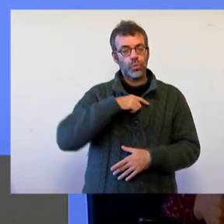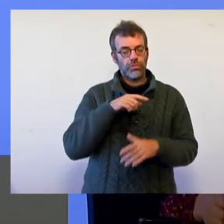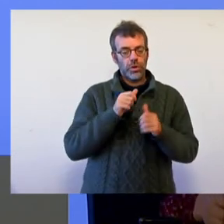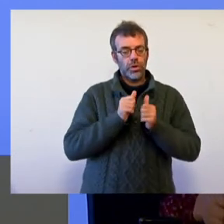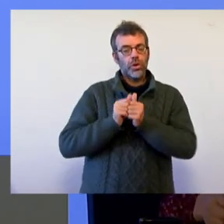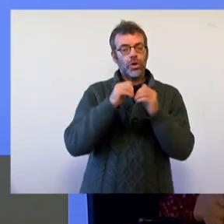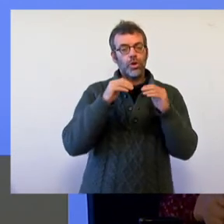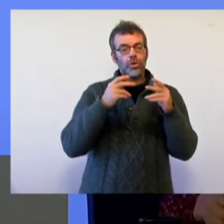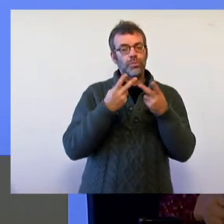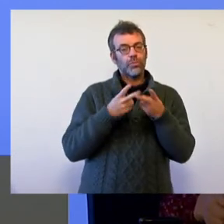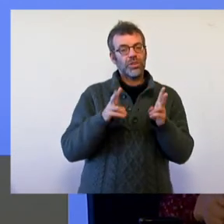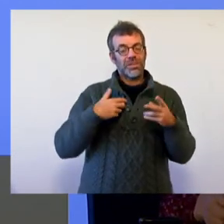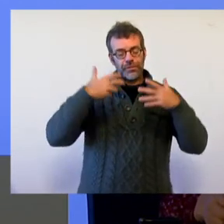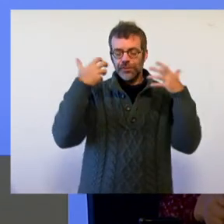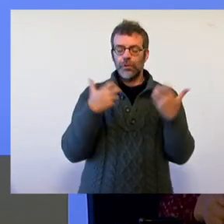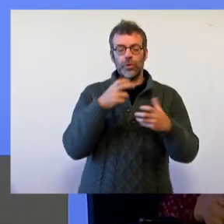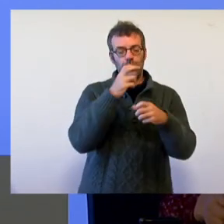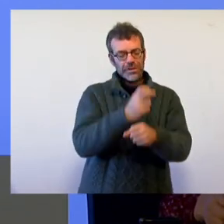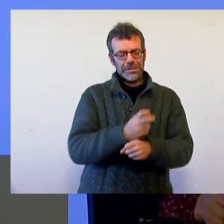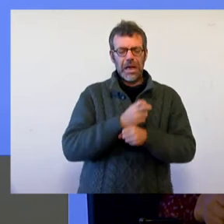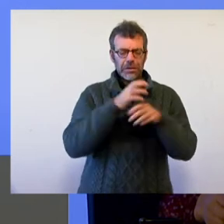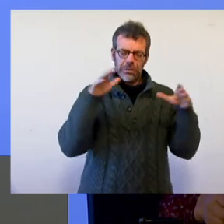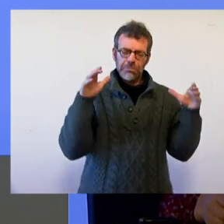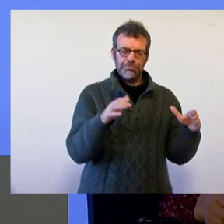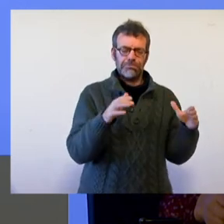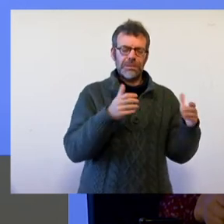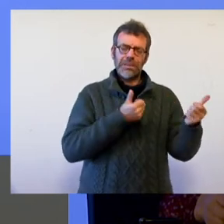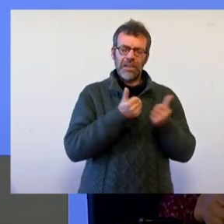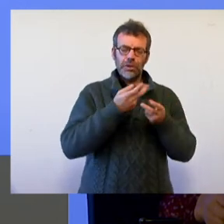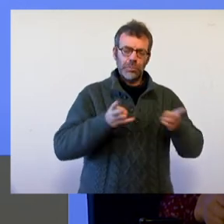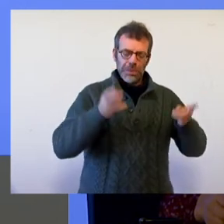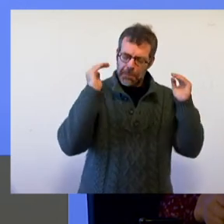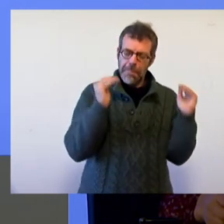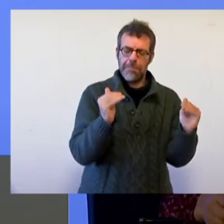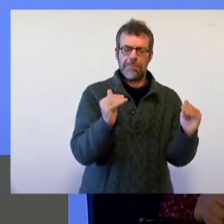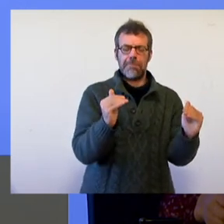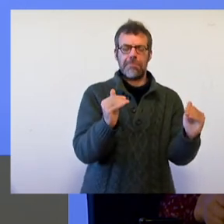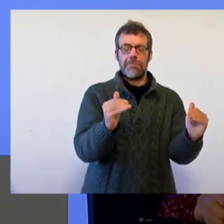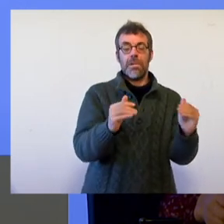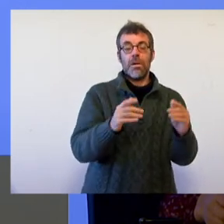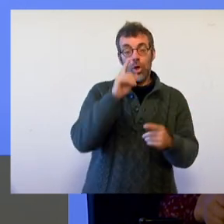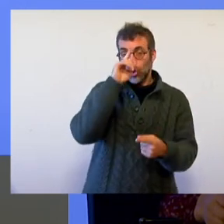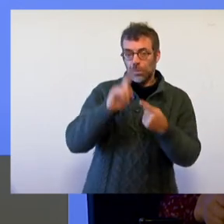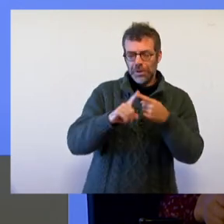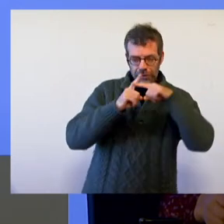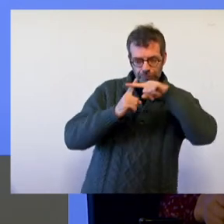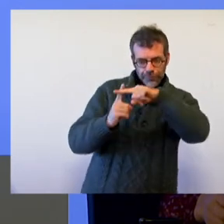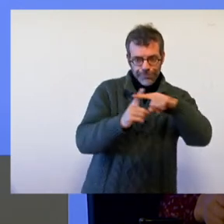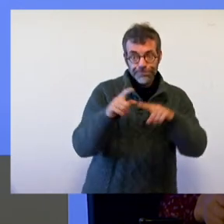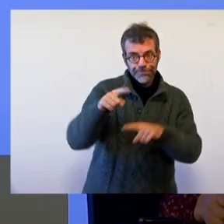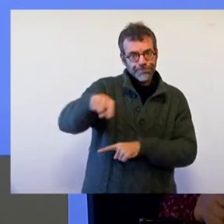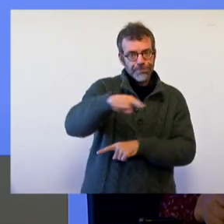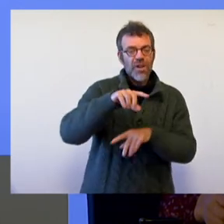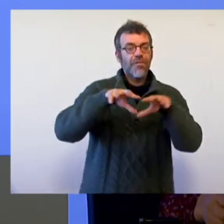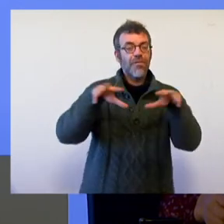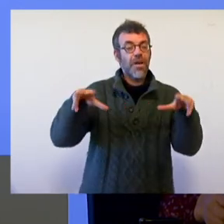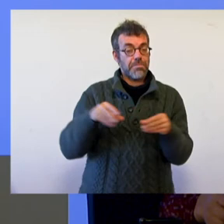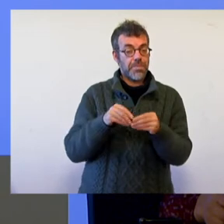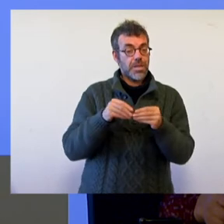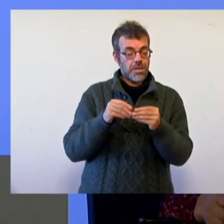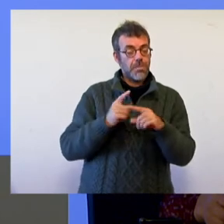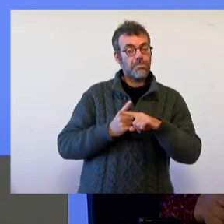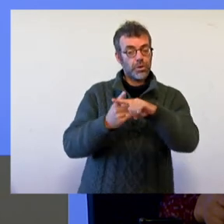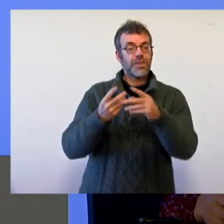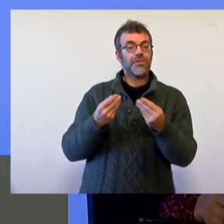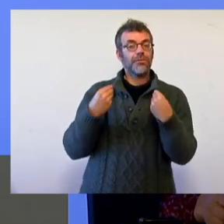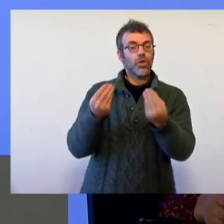d'en préserver son périmètre, dans l'intérêt des familles. Nous entendions auparavant, je sais que